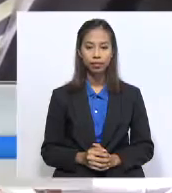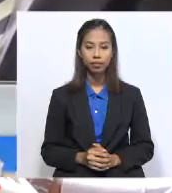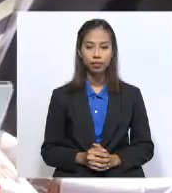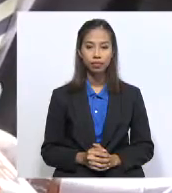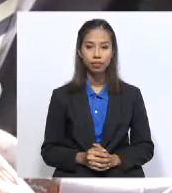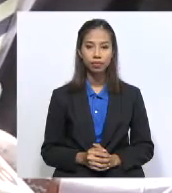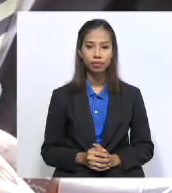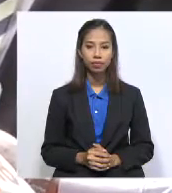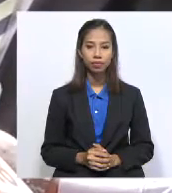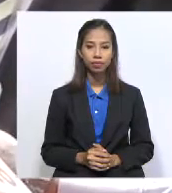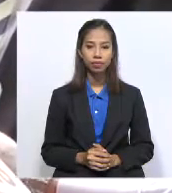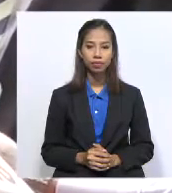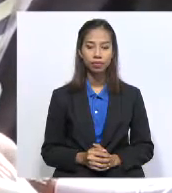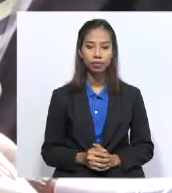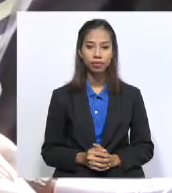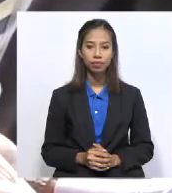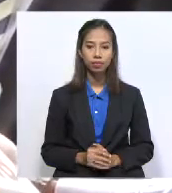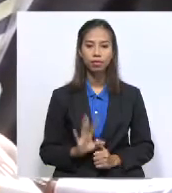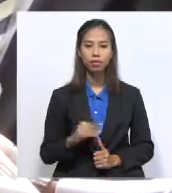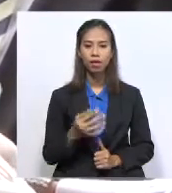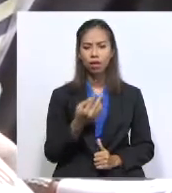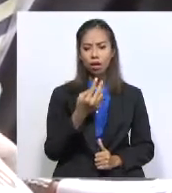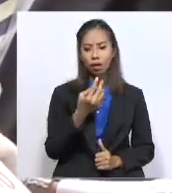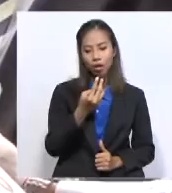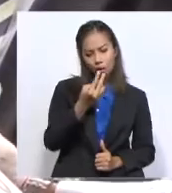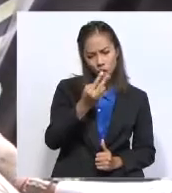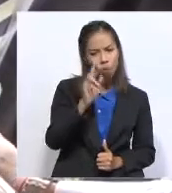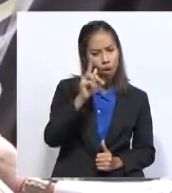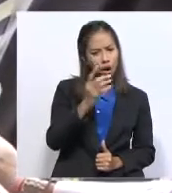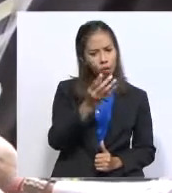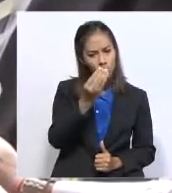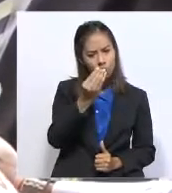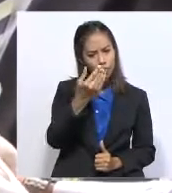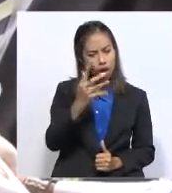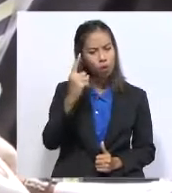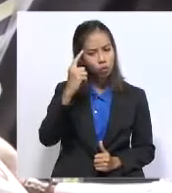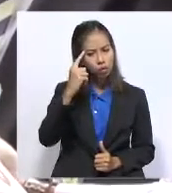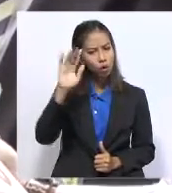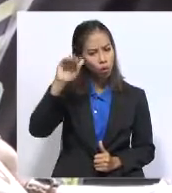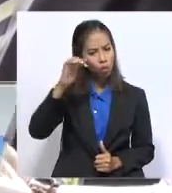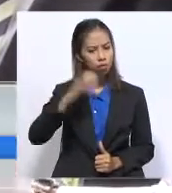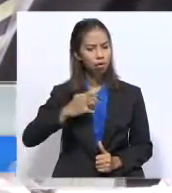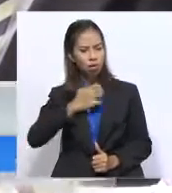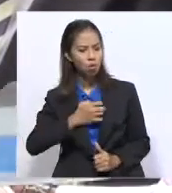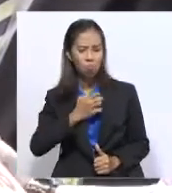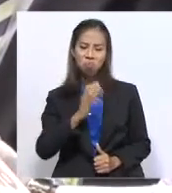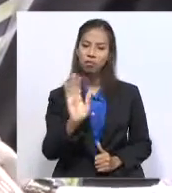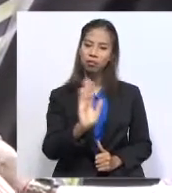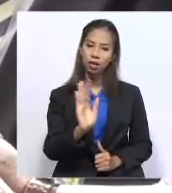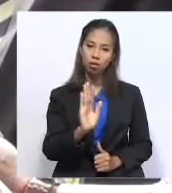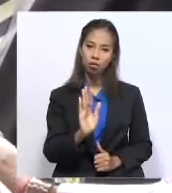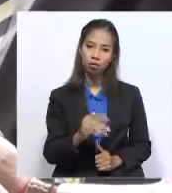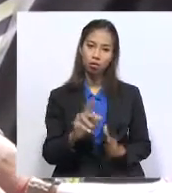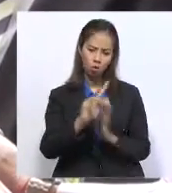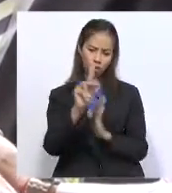ลองนั่งตรึกตรองกันดีๆนะอย่าใช้ความรู้สึกอย่าใช้อารมณ์กันมากนะคนที่ต้องทำต